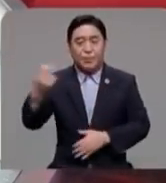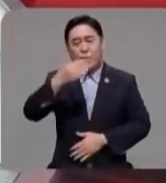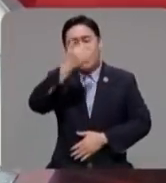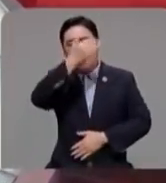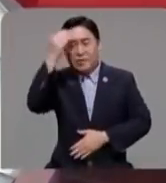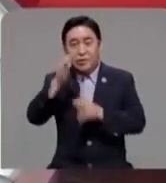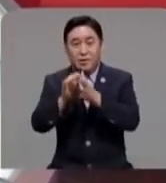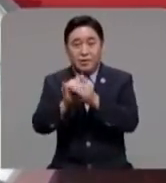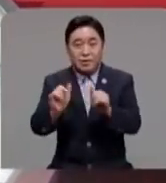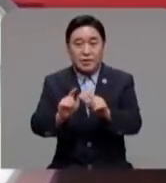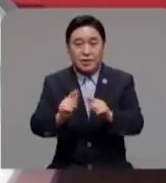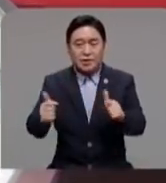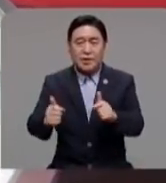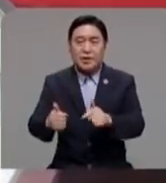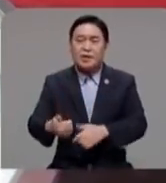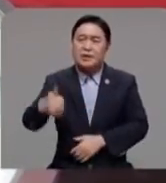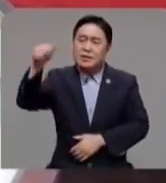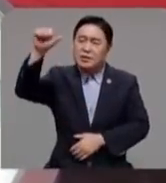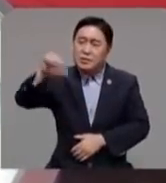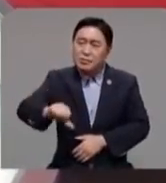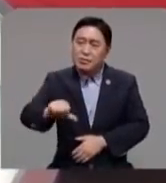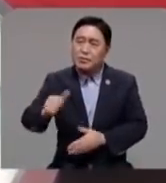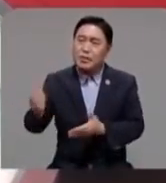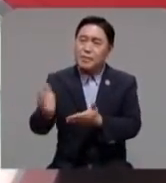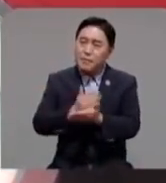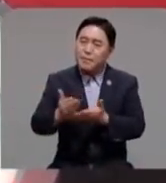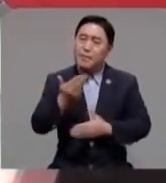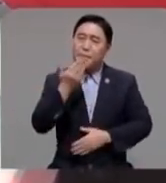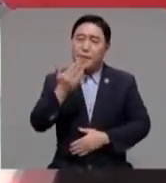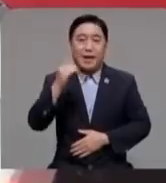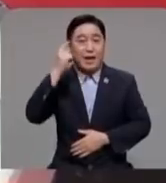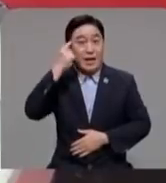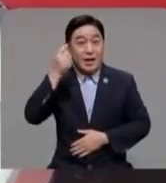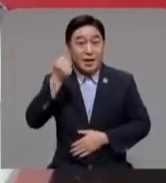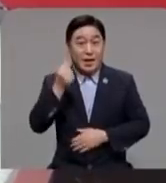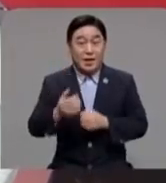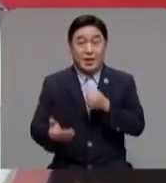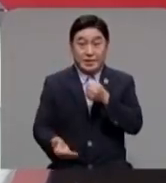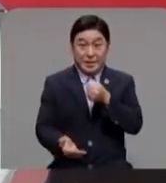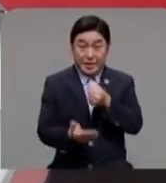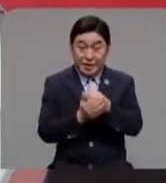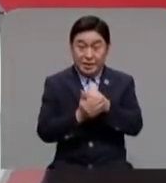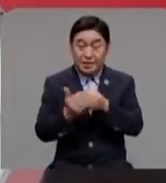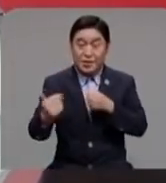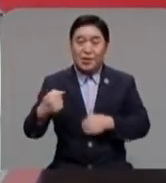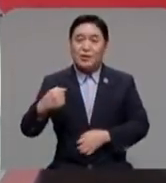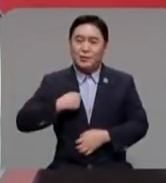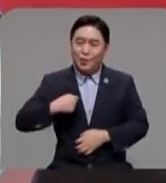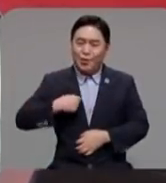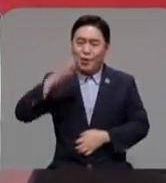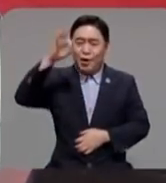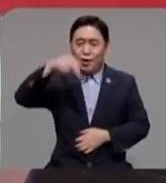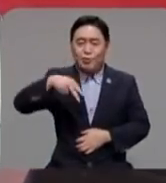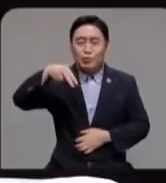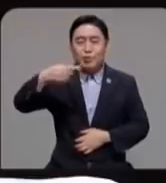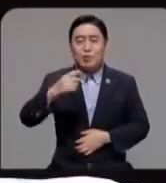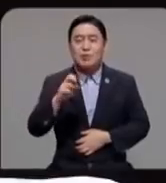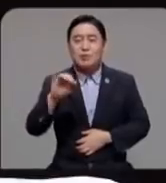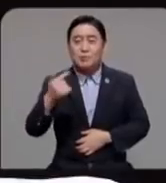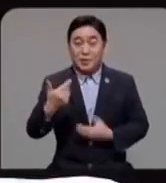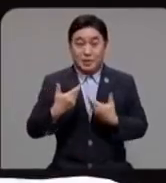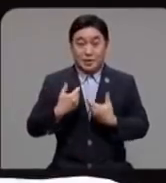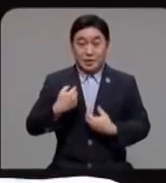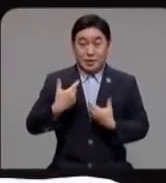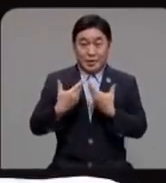저는 우리 승부가, 본선 승부가 좌우가 된다고 생각을 합니다. 그래서 저 유승민의 경우에 제가